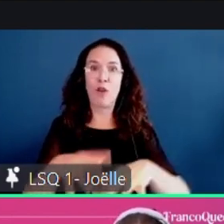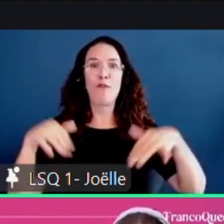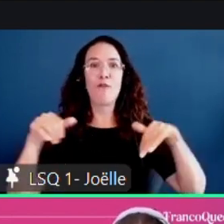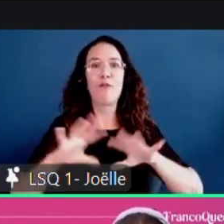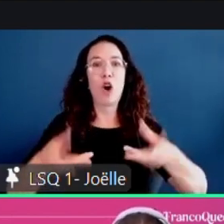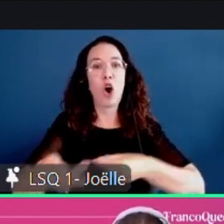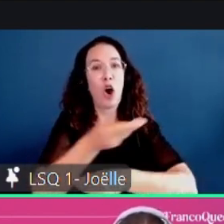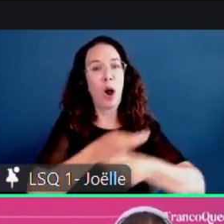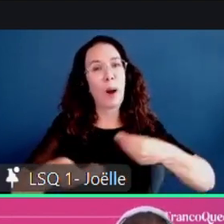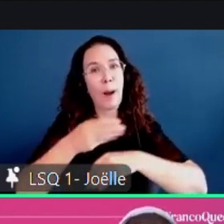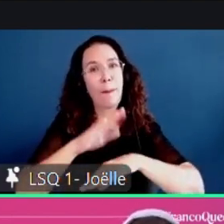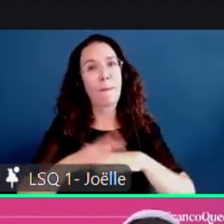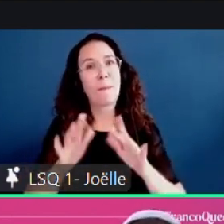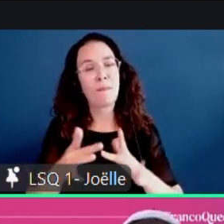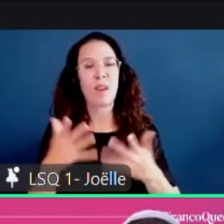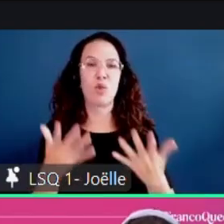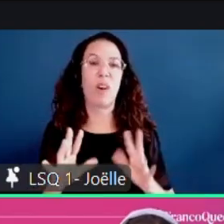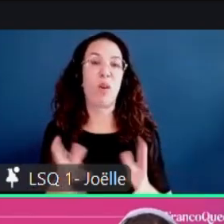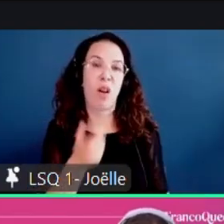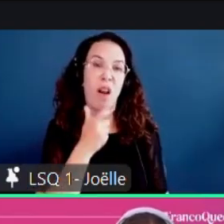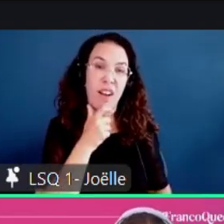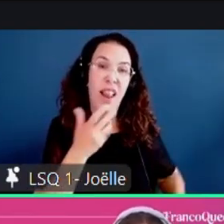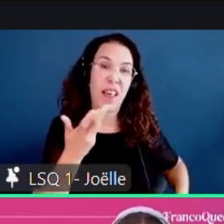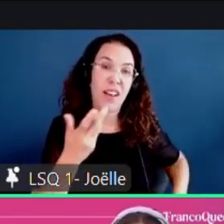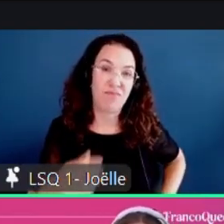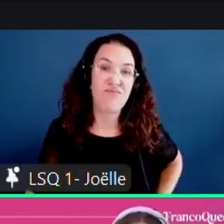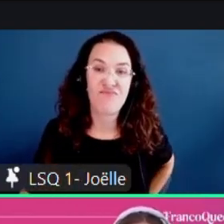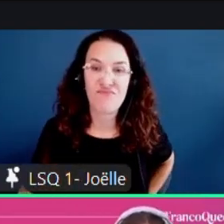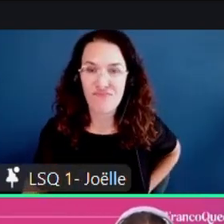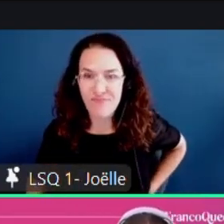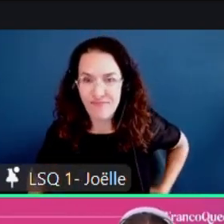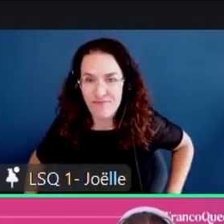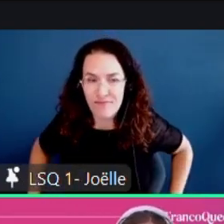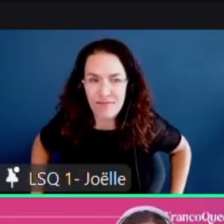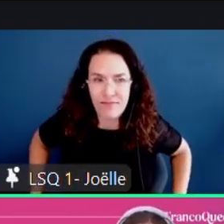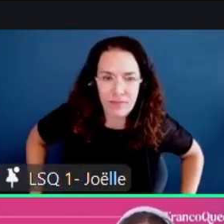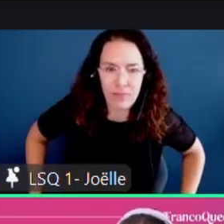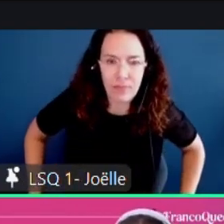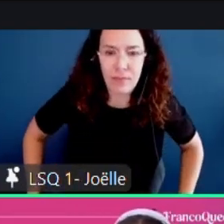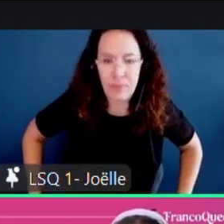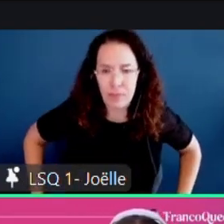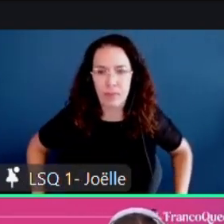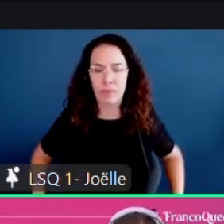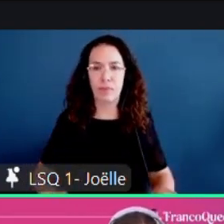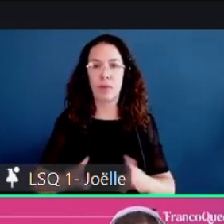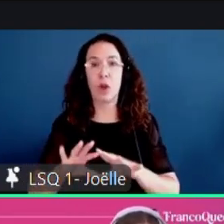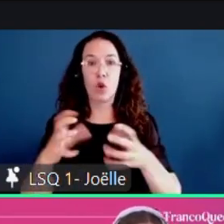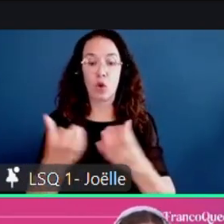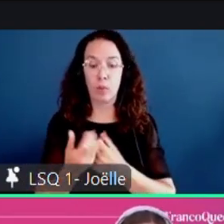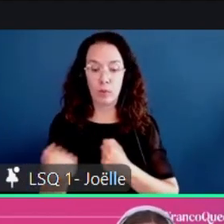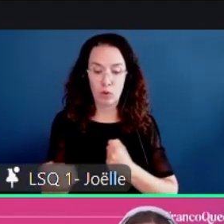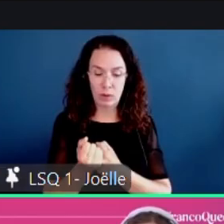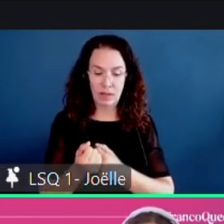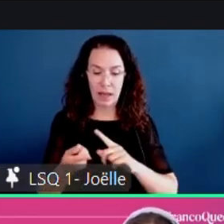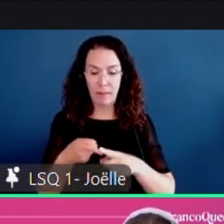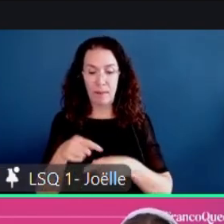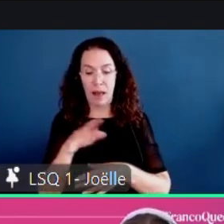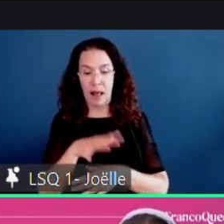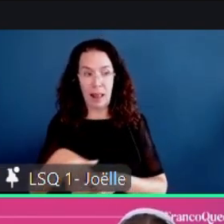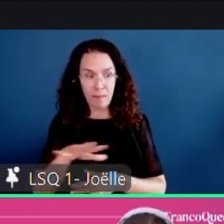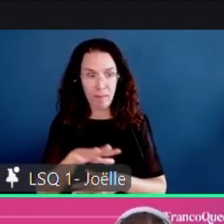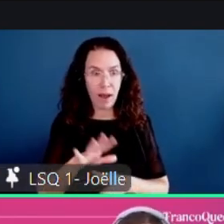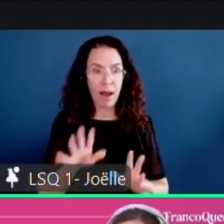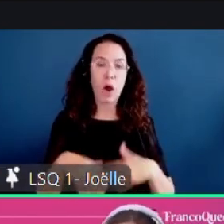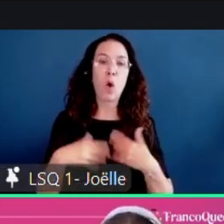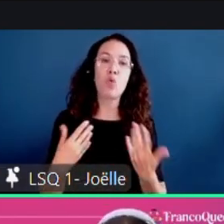d'informations, mais souvent ces forums sont juste en anglais. Alors, on nous a dit que avoir soit des groupes de soutien par les pairs ou